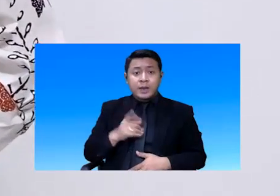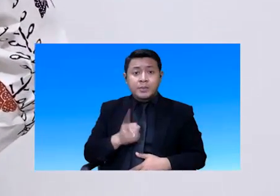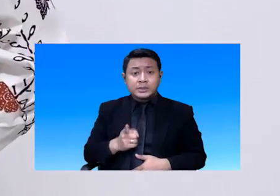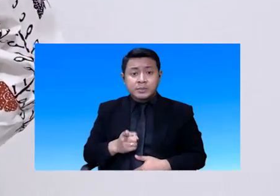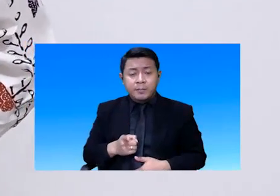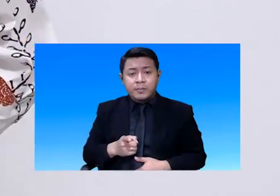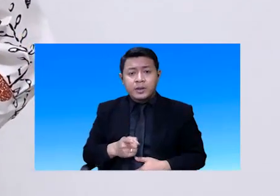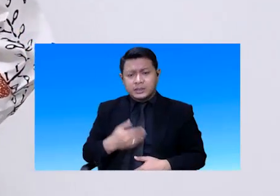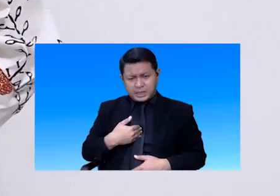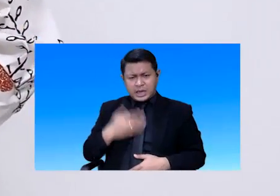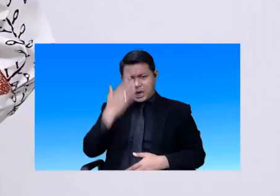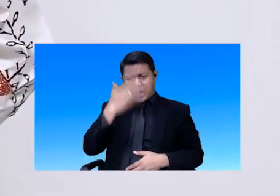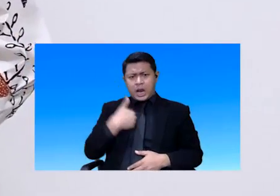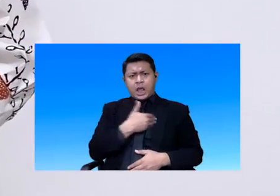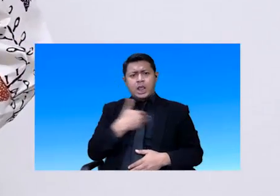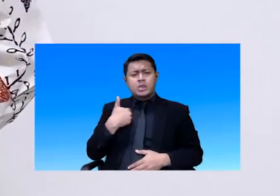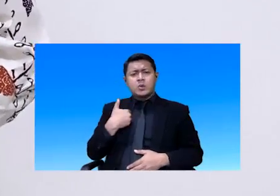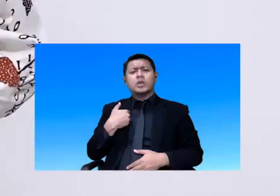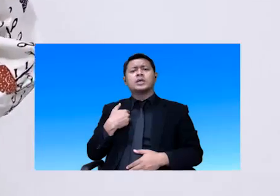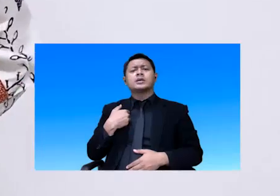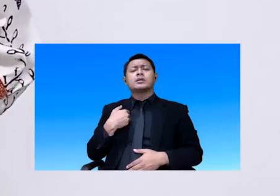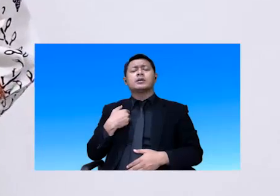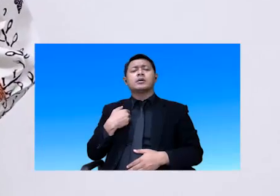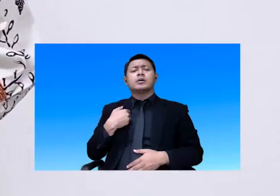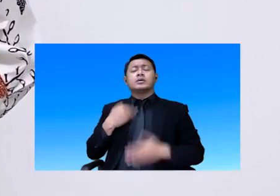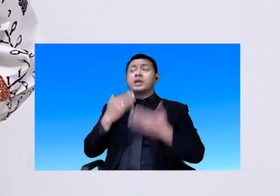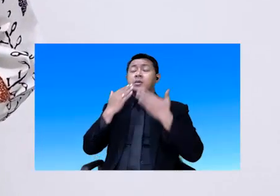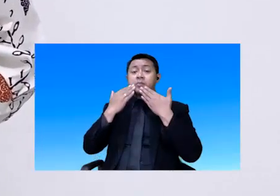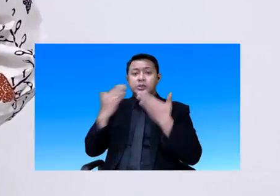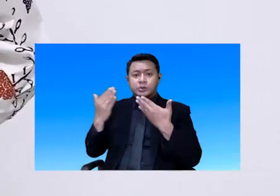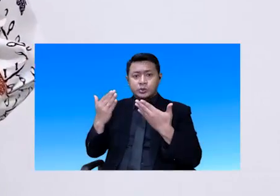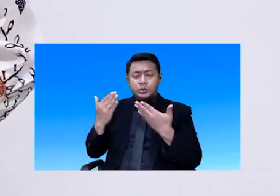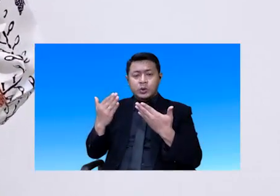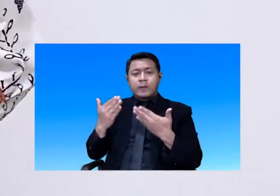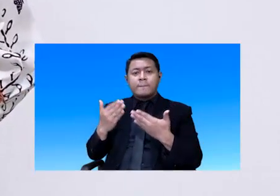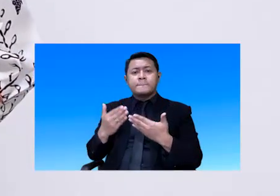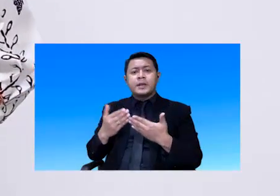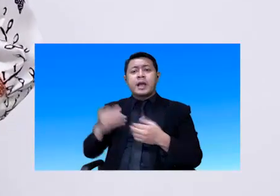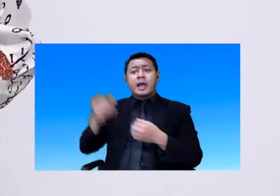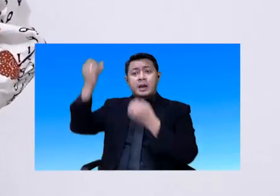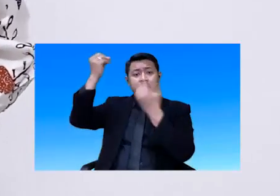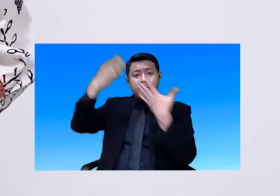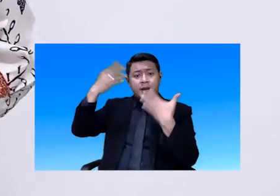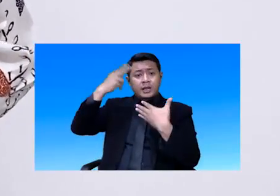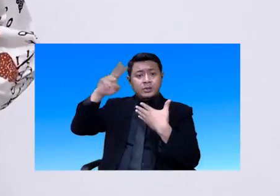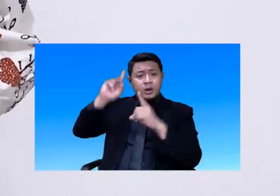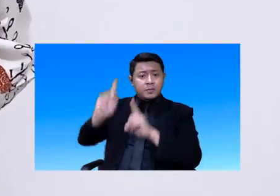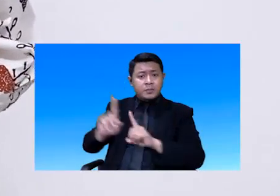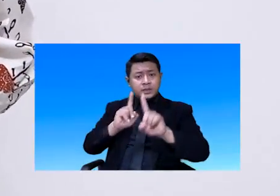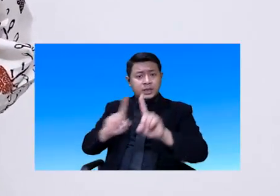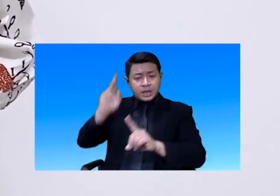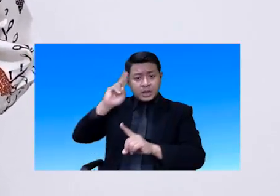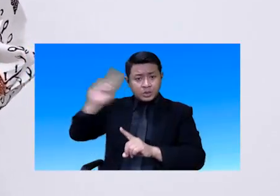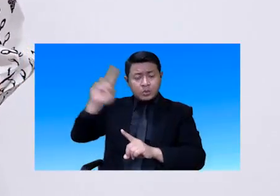sebagai seorang Katolik, tentunya ucapan syukur di mana berkat Tuhan, penyertaan Tuhan pada saat